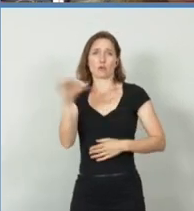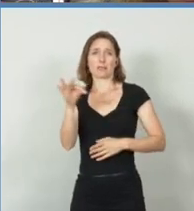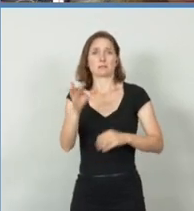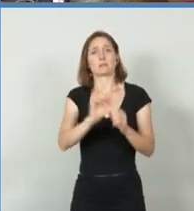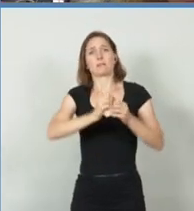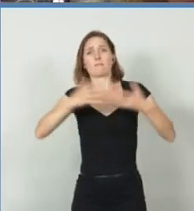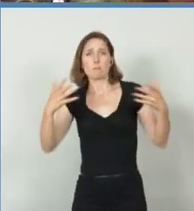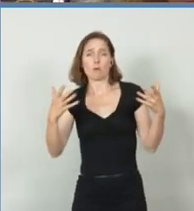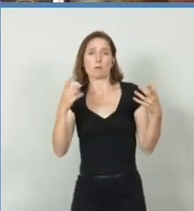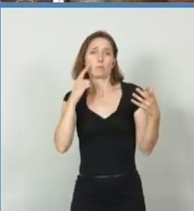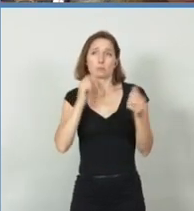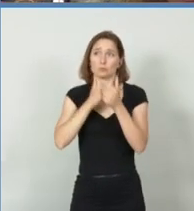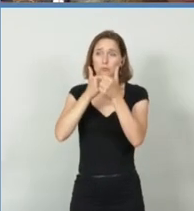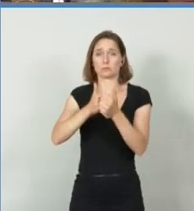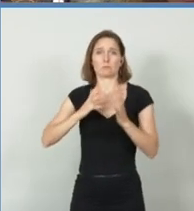la France